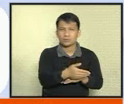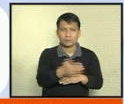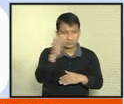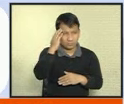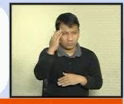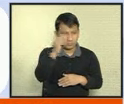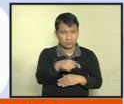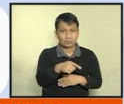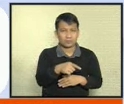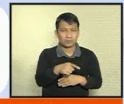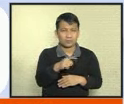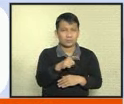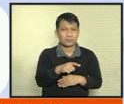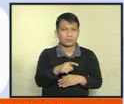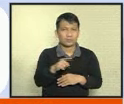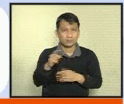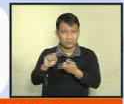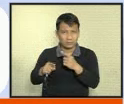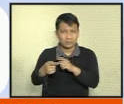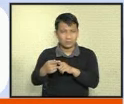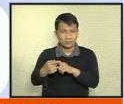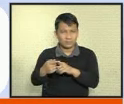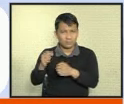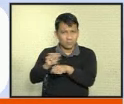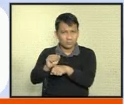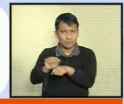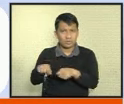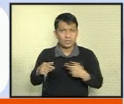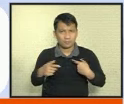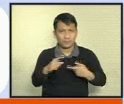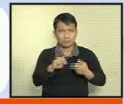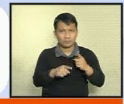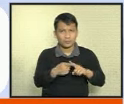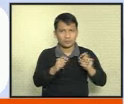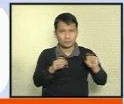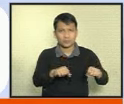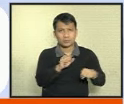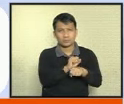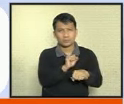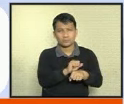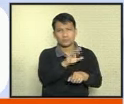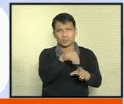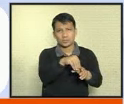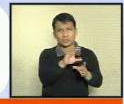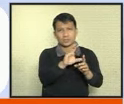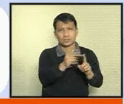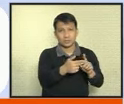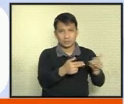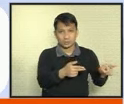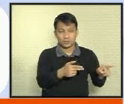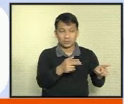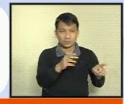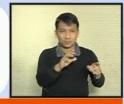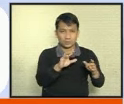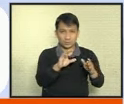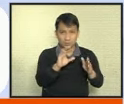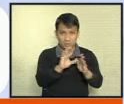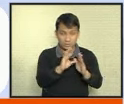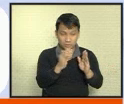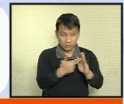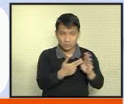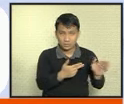niya sa mga katrabaho niya na may kaibigan daw sila na nag-work doon. Saan? Then, saan? Sa